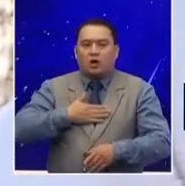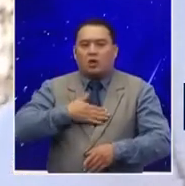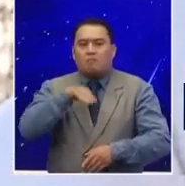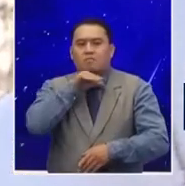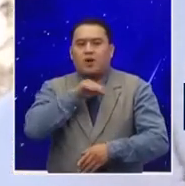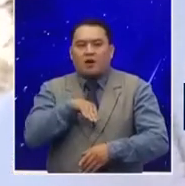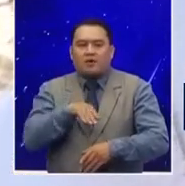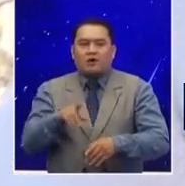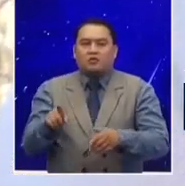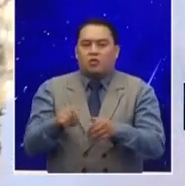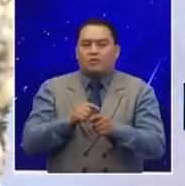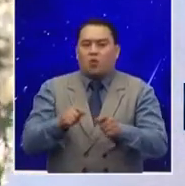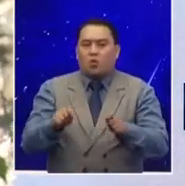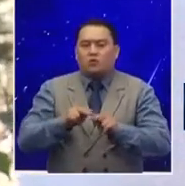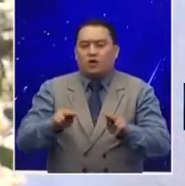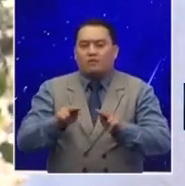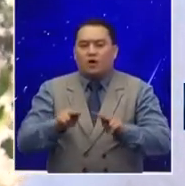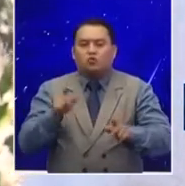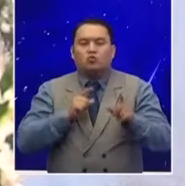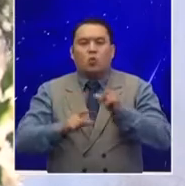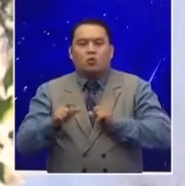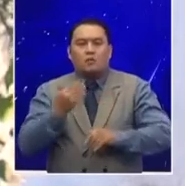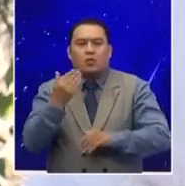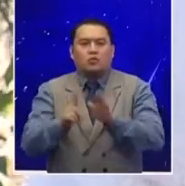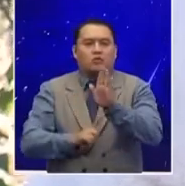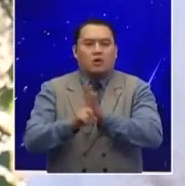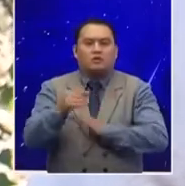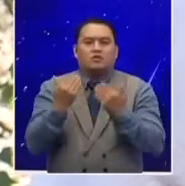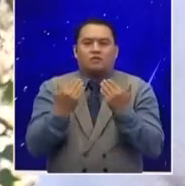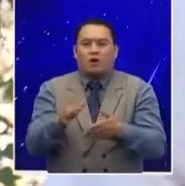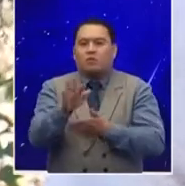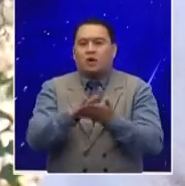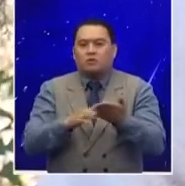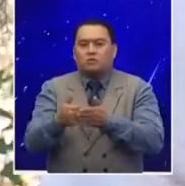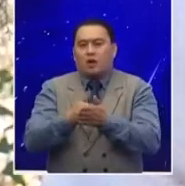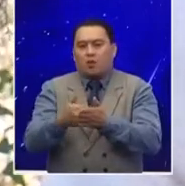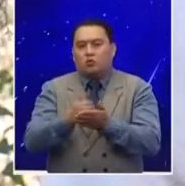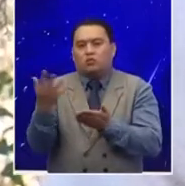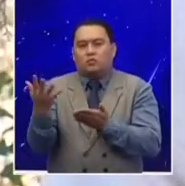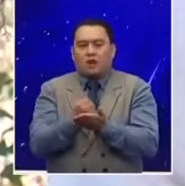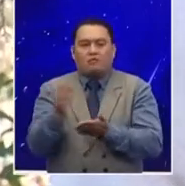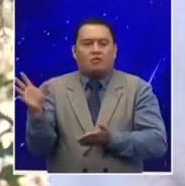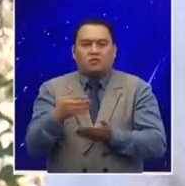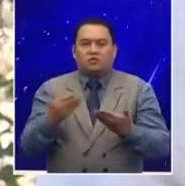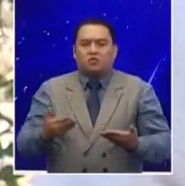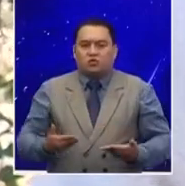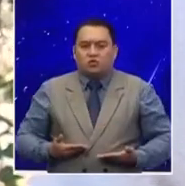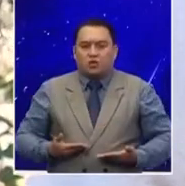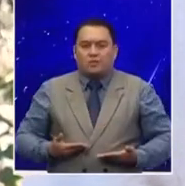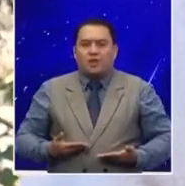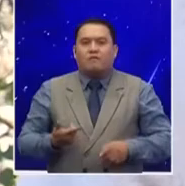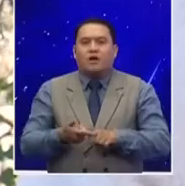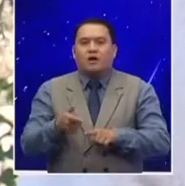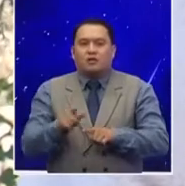был отличным наставником. Ученики и студенты под его началом по сей день продолжают добиваться успехов во всех жизненных стезях. В